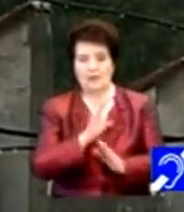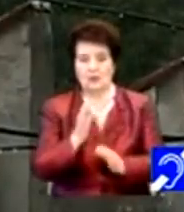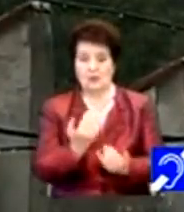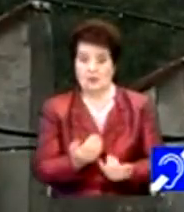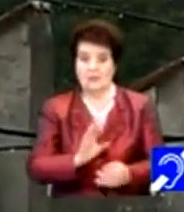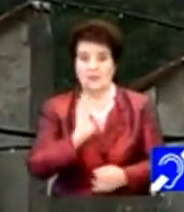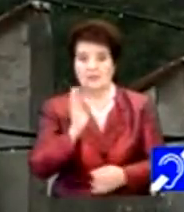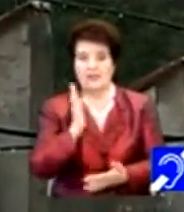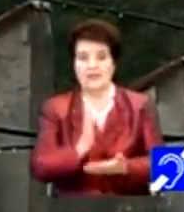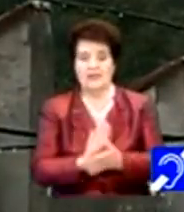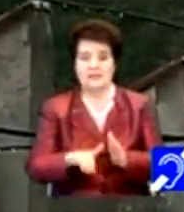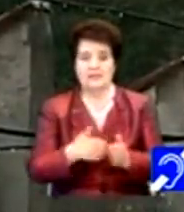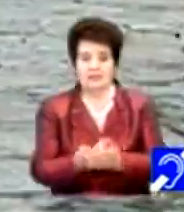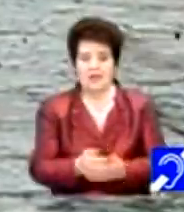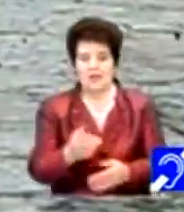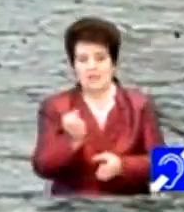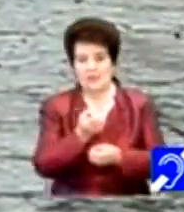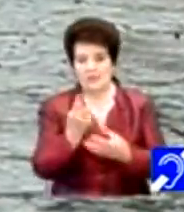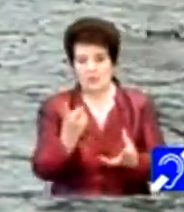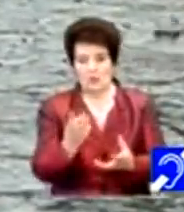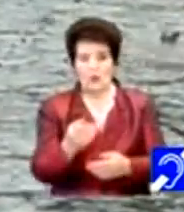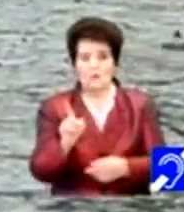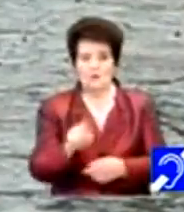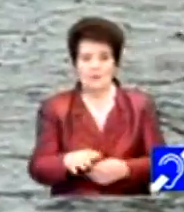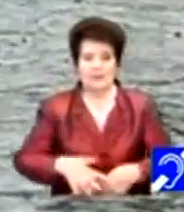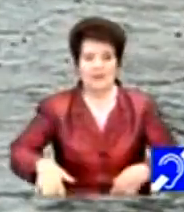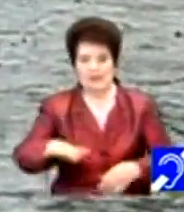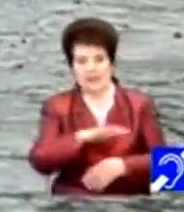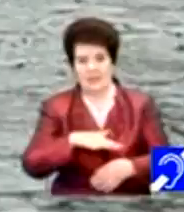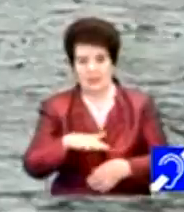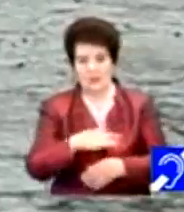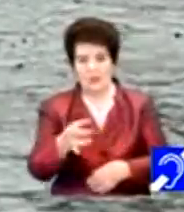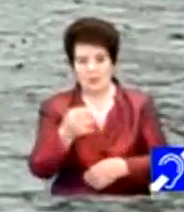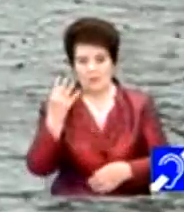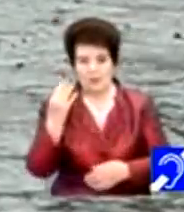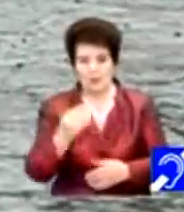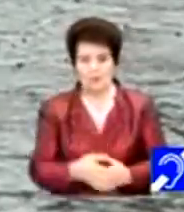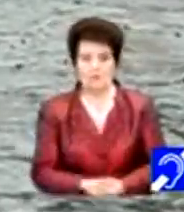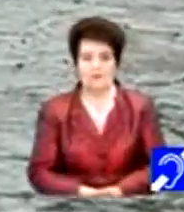această dimineață este valabilă până aproape de miezul nopții pe întreg teritoriul Republicii Moldova.